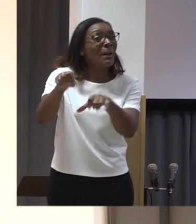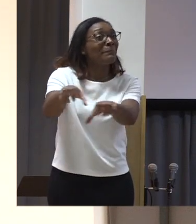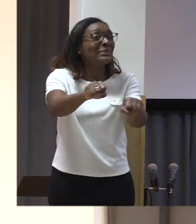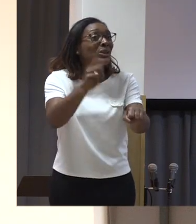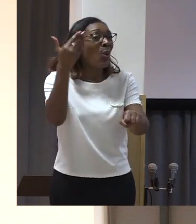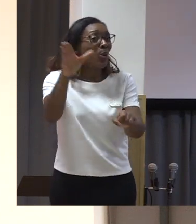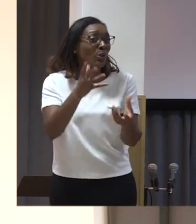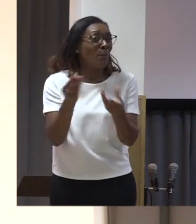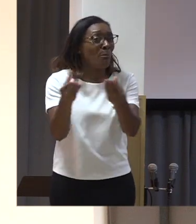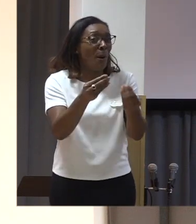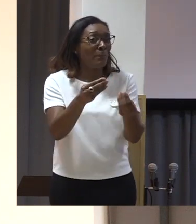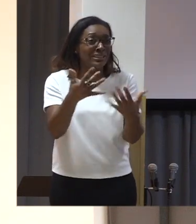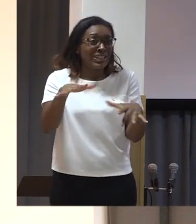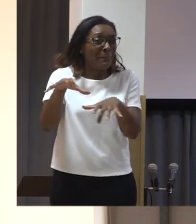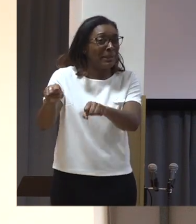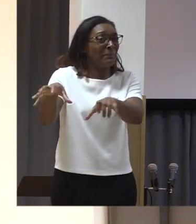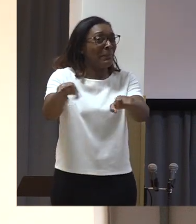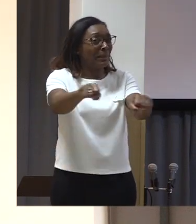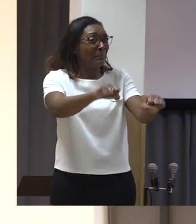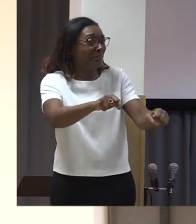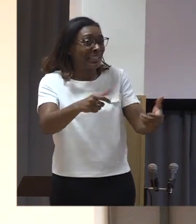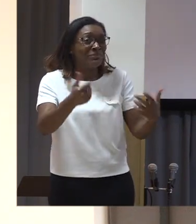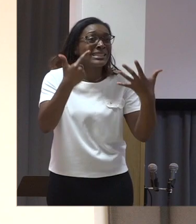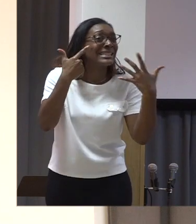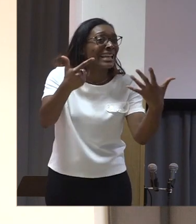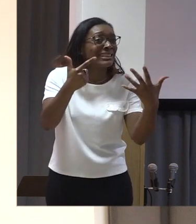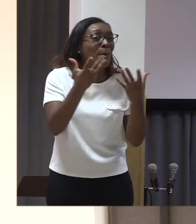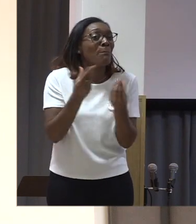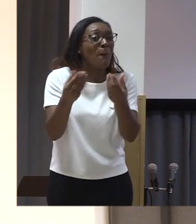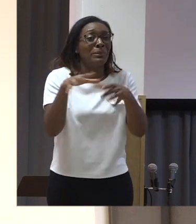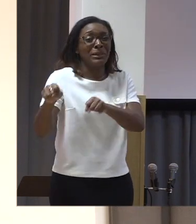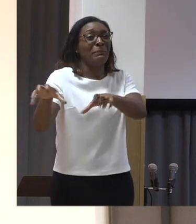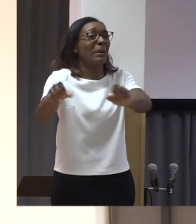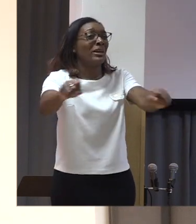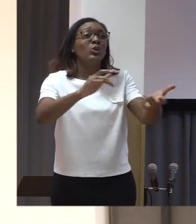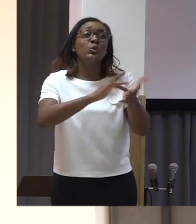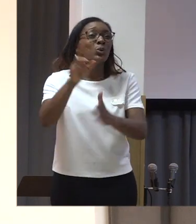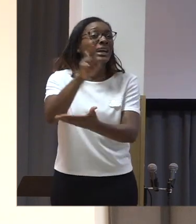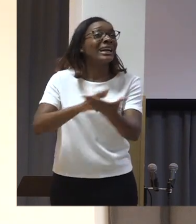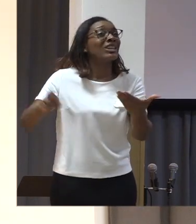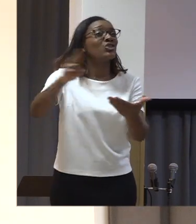Périsites, par les Cananéens, toutes ces 7 ethnies qui peuplaient la région de Canaan.